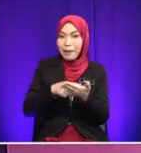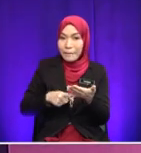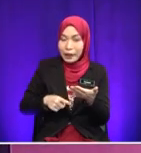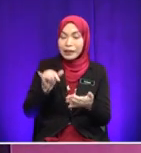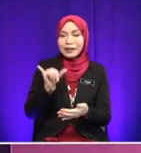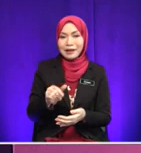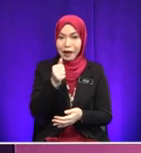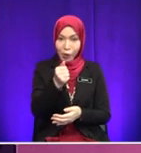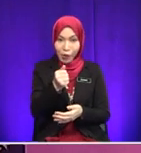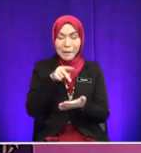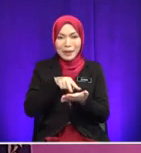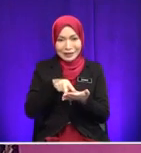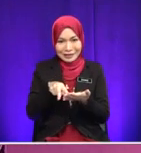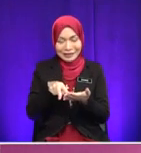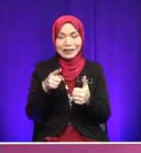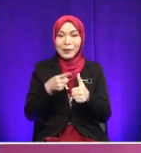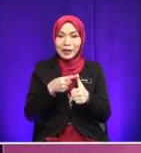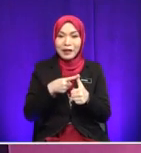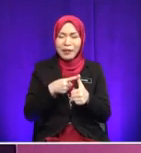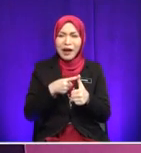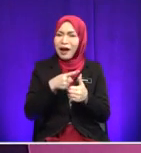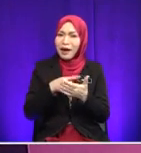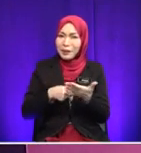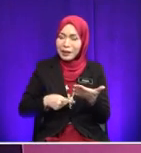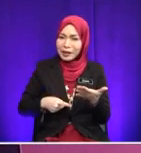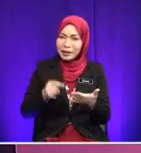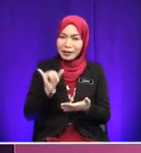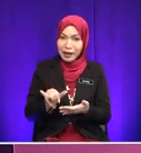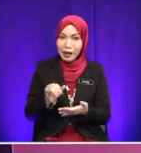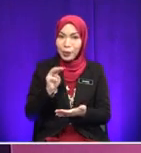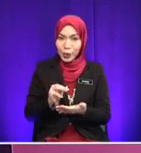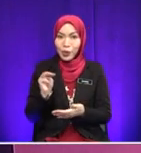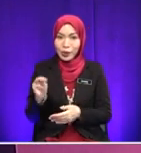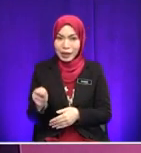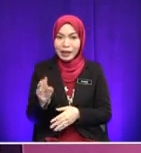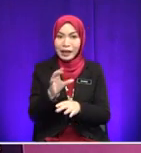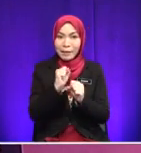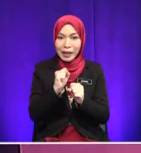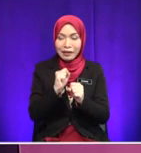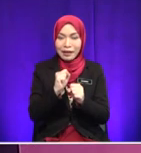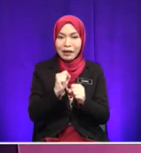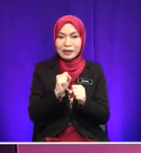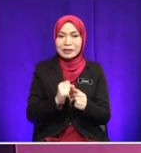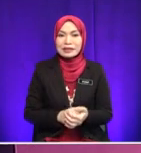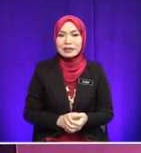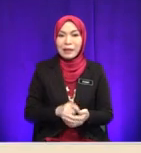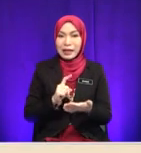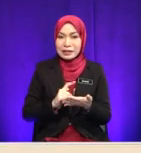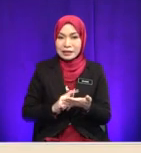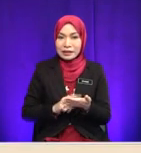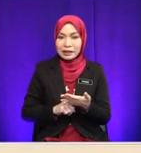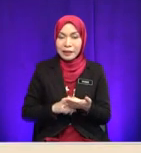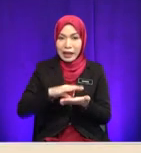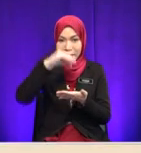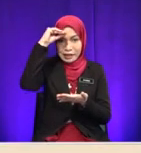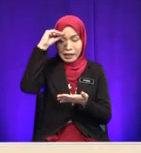iaitu apa yang murid dapat ketika bersiaran. Dan pastinya standard pembelajarannya membaca untuk